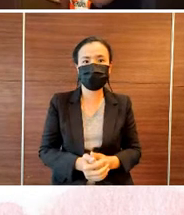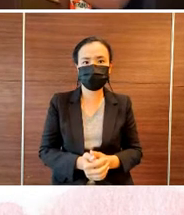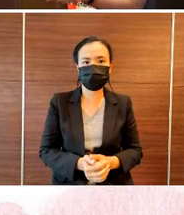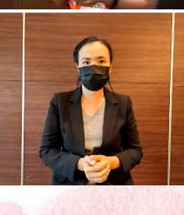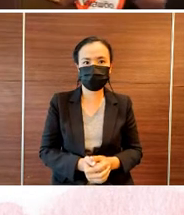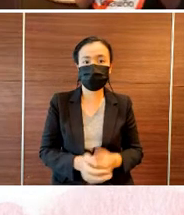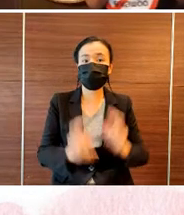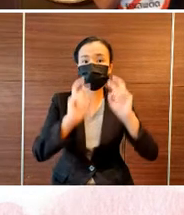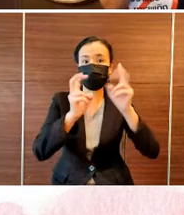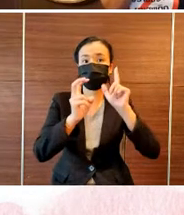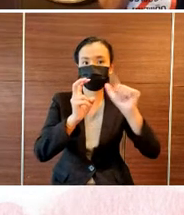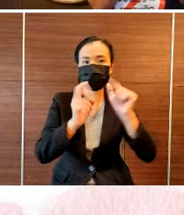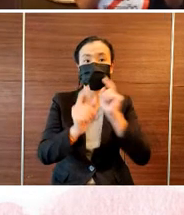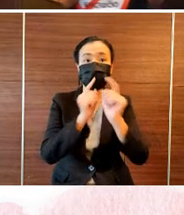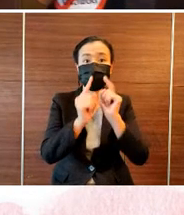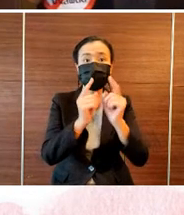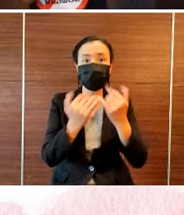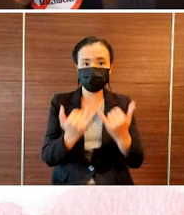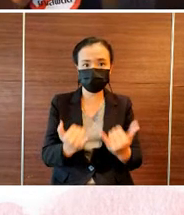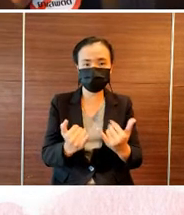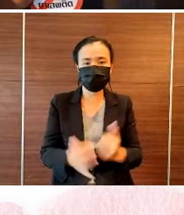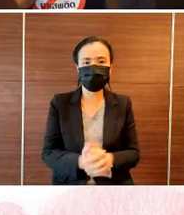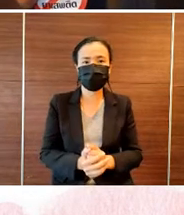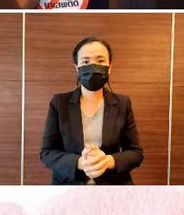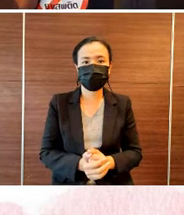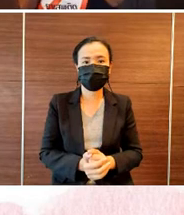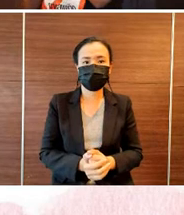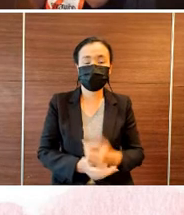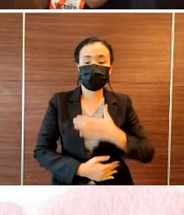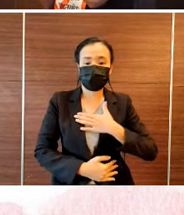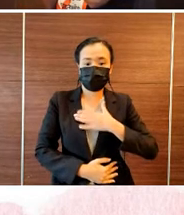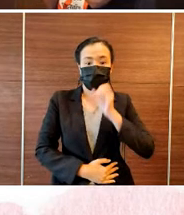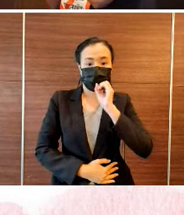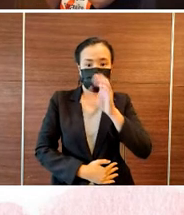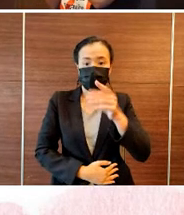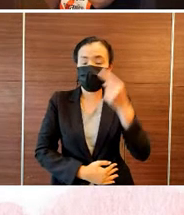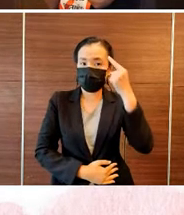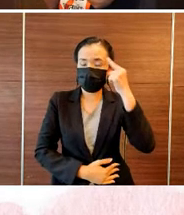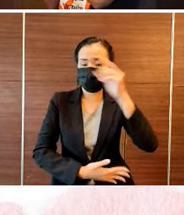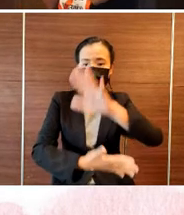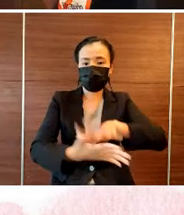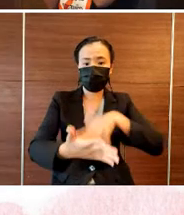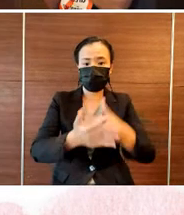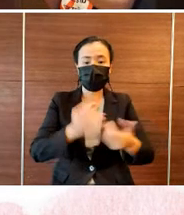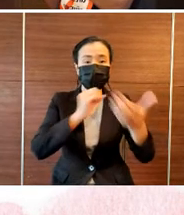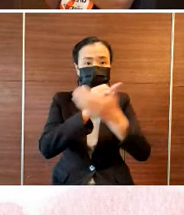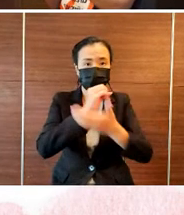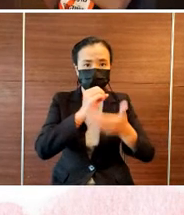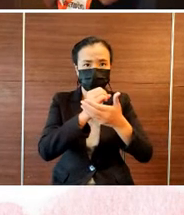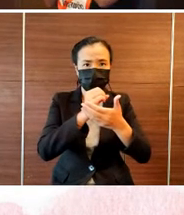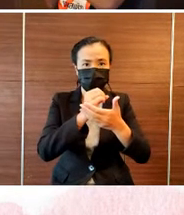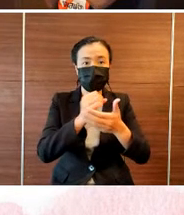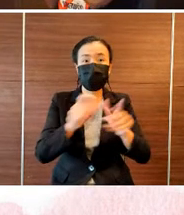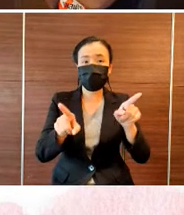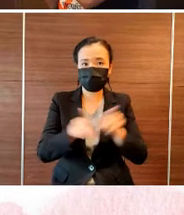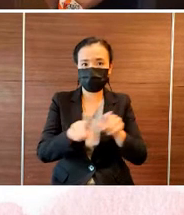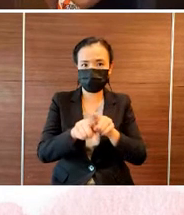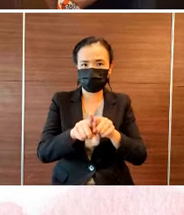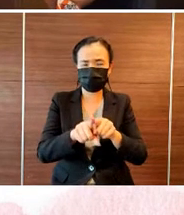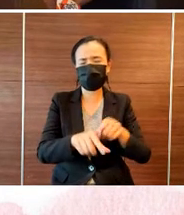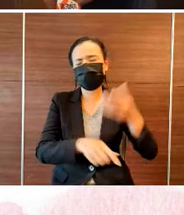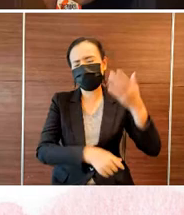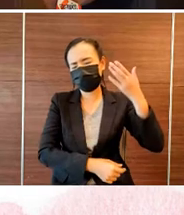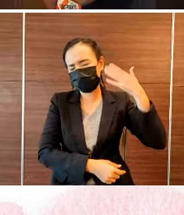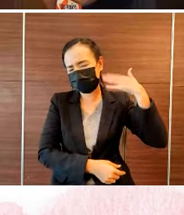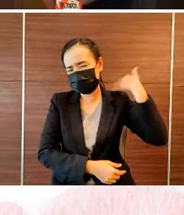ซึ่งอาจจะเป็นหัวข้อหลักที่เราจะคุยกันวันนี้ซึ่งอย่างที่บอกอะค่ะเราต้องมารื้อค้นแบบแผนเรื่องยาเสพติดก่อนว่ามันเป็นลักษณะแบบเนี้ยยาวนาน